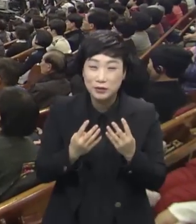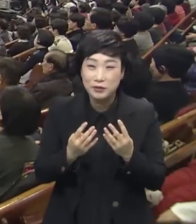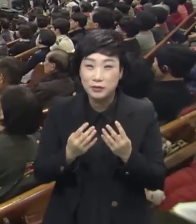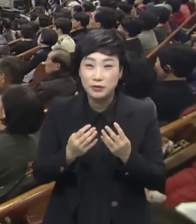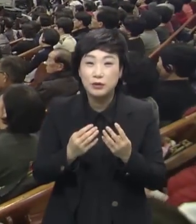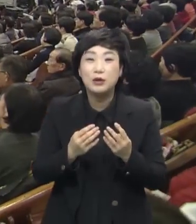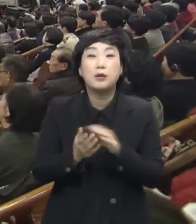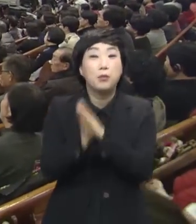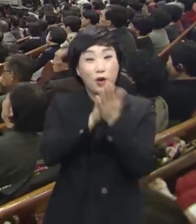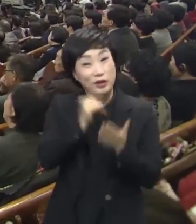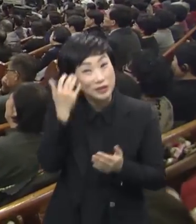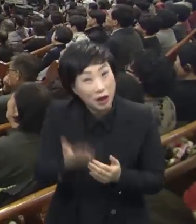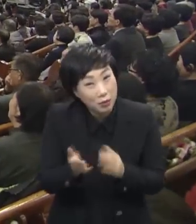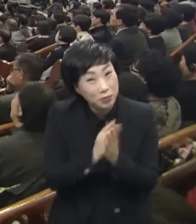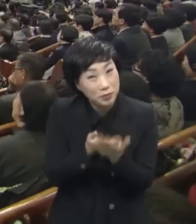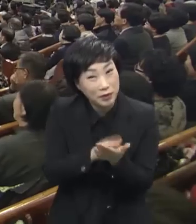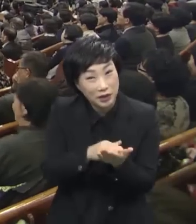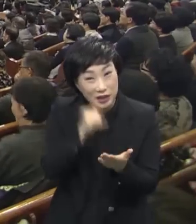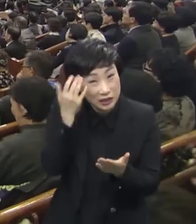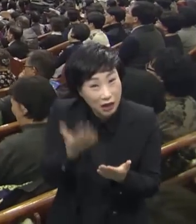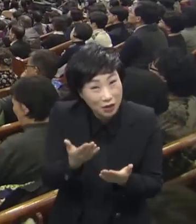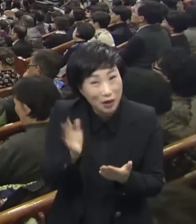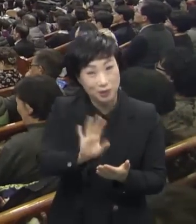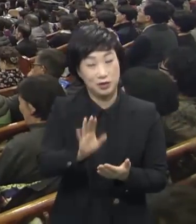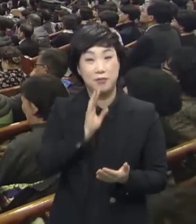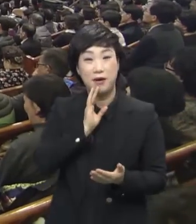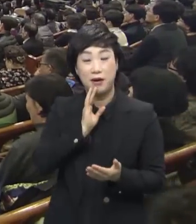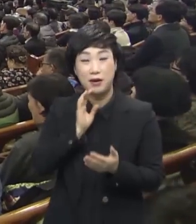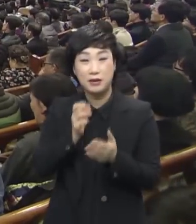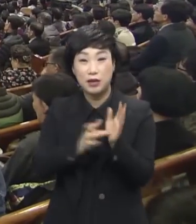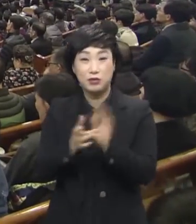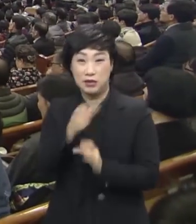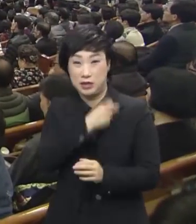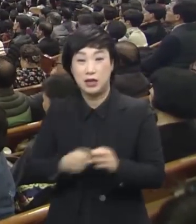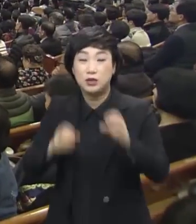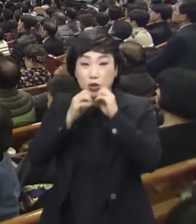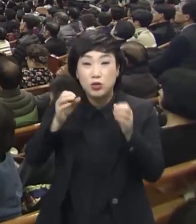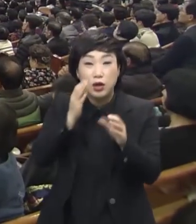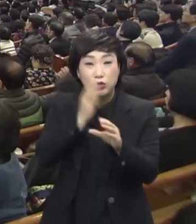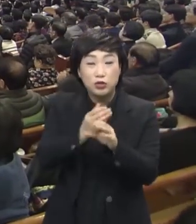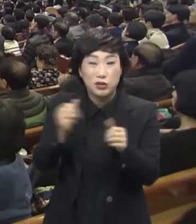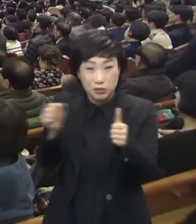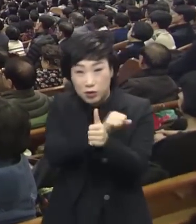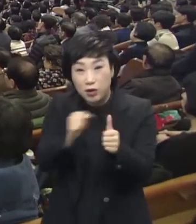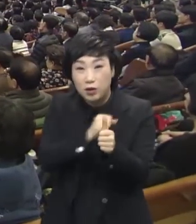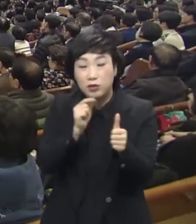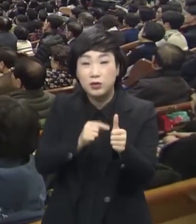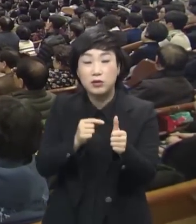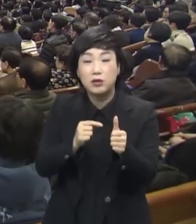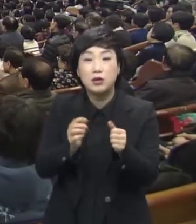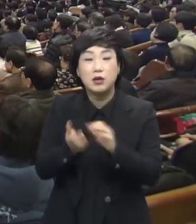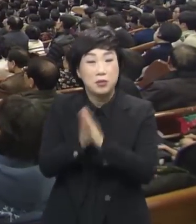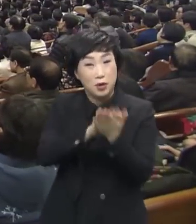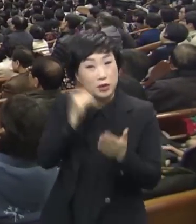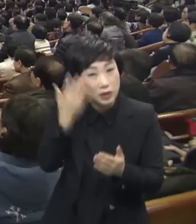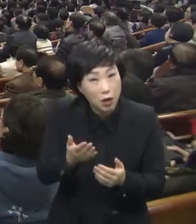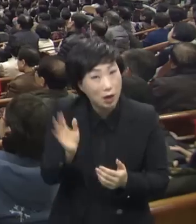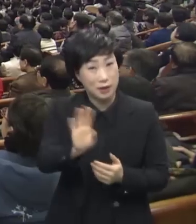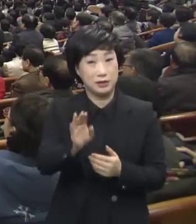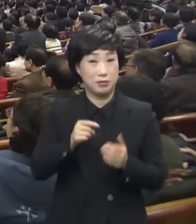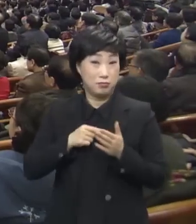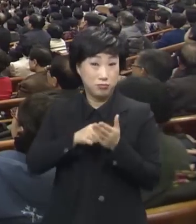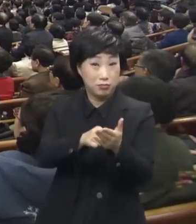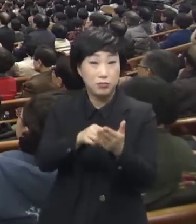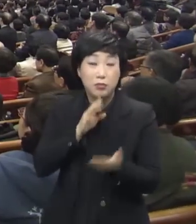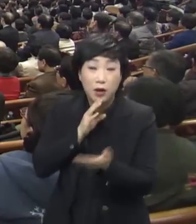봤어? 변하는 거 봤어? 두드림 맞이도 변하는 거 봤어? 변하지 않아요. 그 우리의